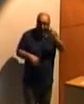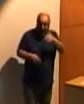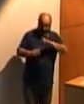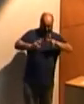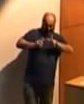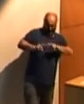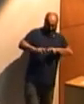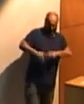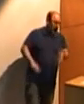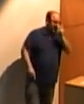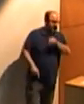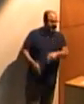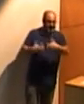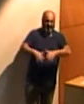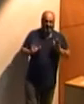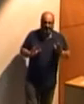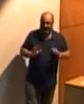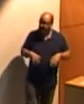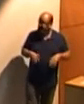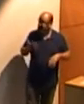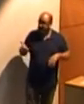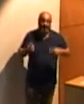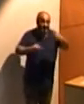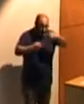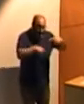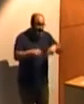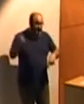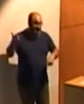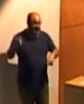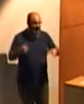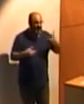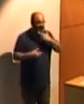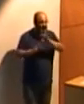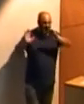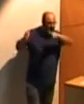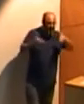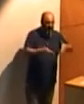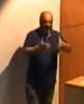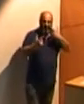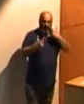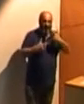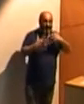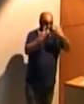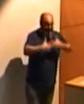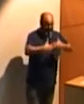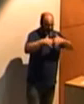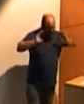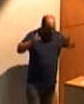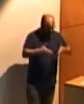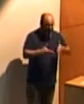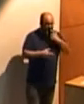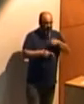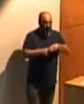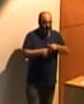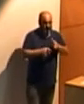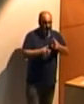du vivant c'est vrai donc on revient sur sa 1 le réductionnisme de type mécaniste ouvre une posture de co-création